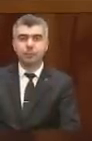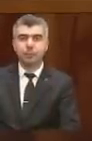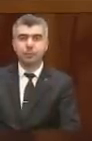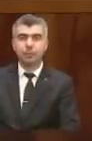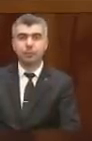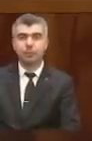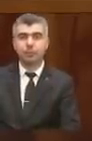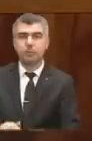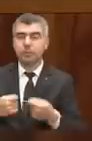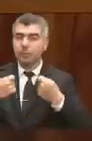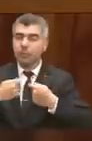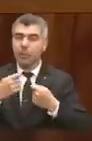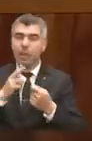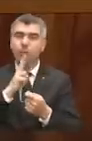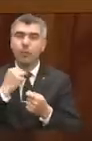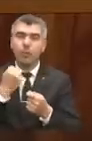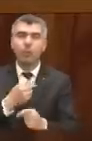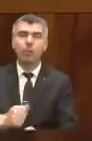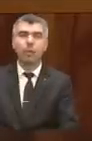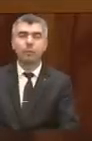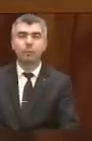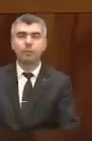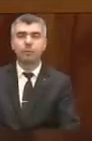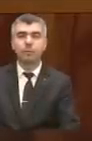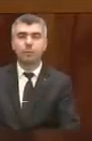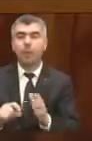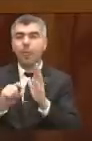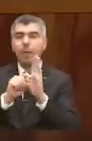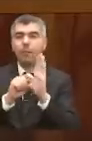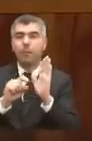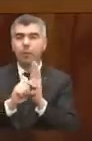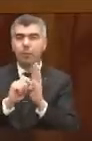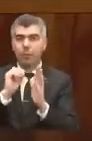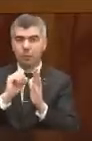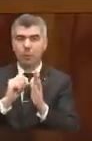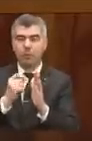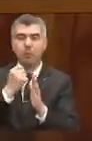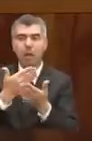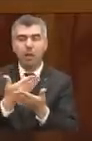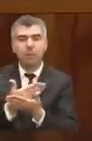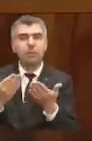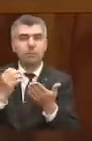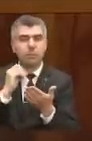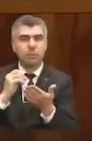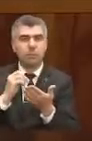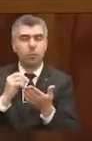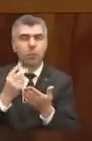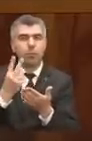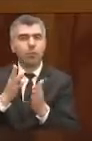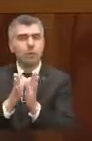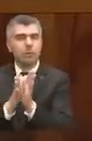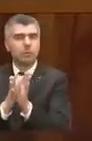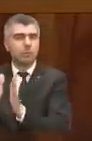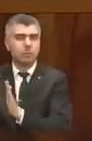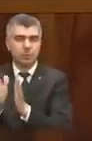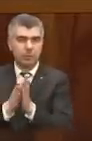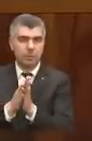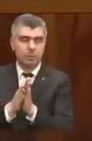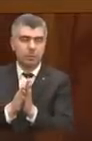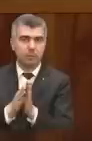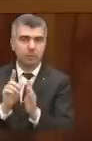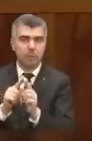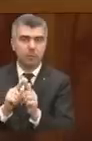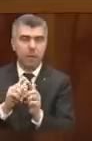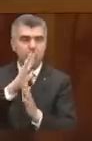السيد رئيس الحكومه الموضوع ديال السياده الامن الغذائي كيحلنا على جوج المحاور طبعا الموضوع